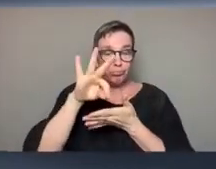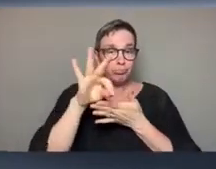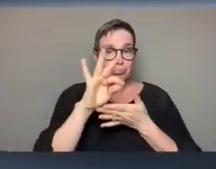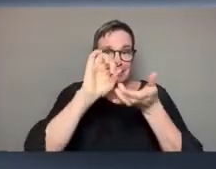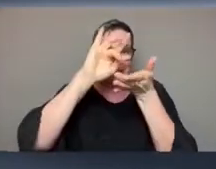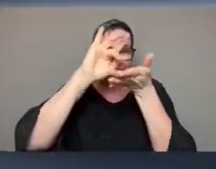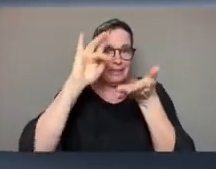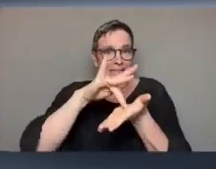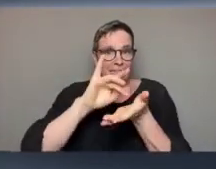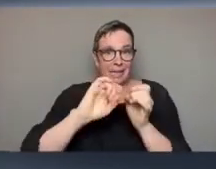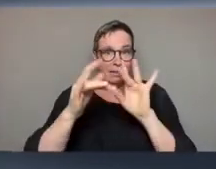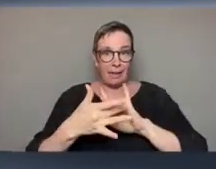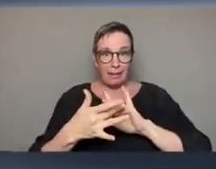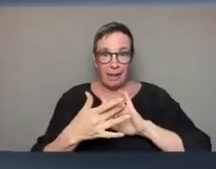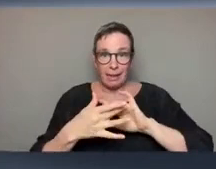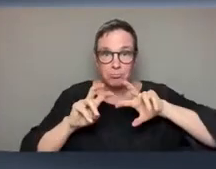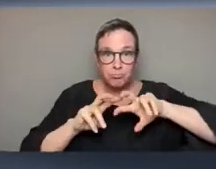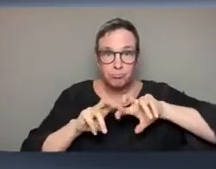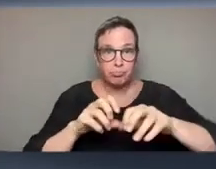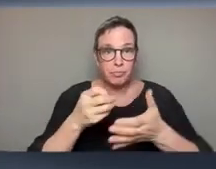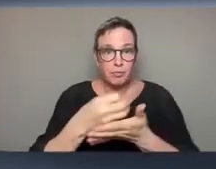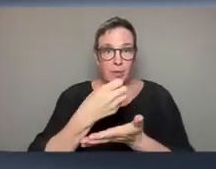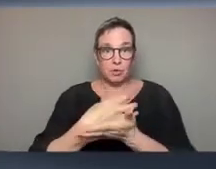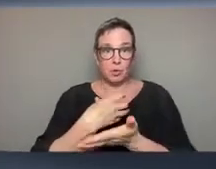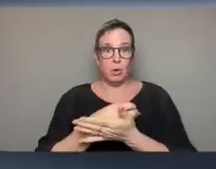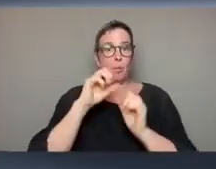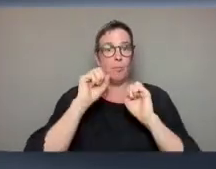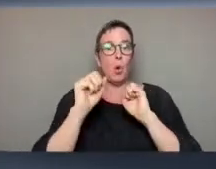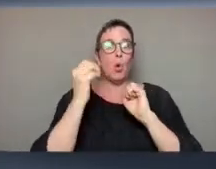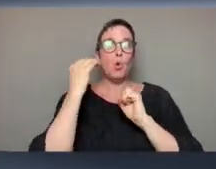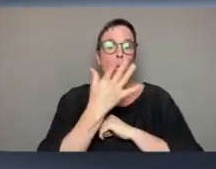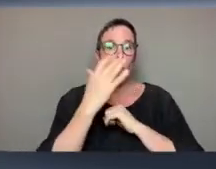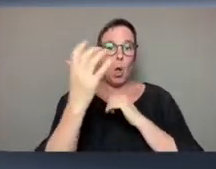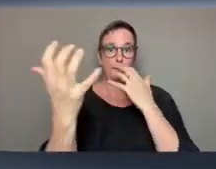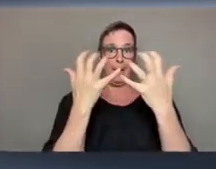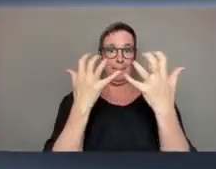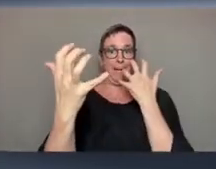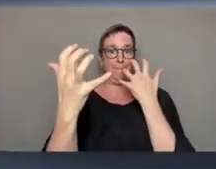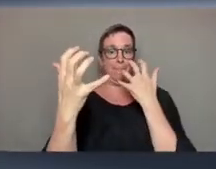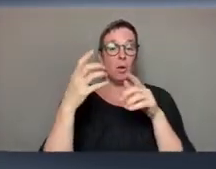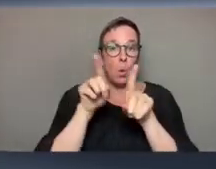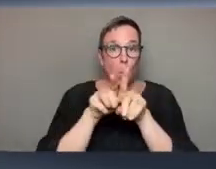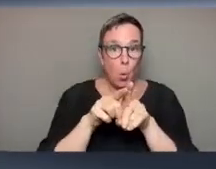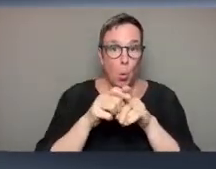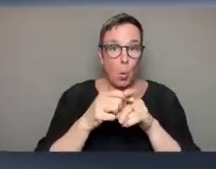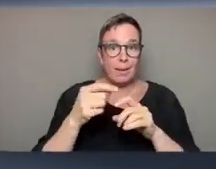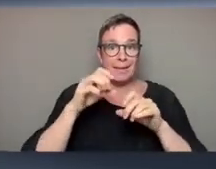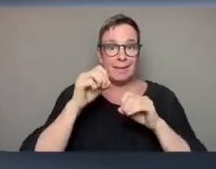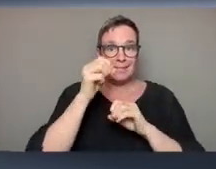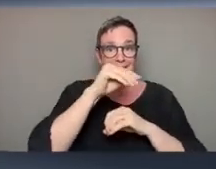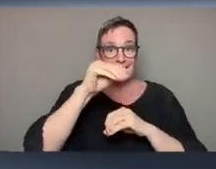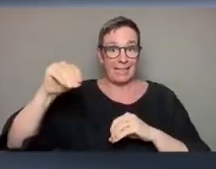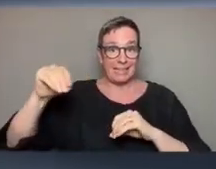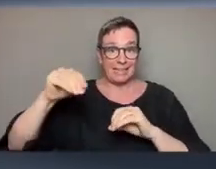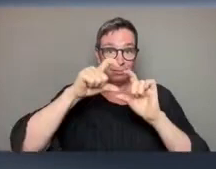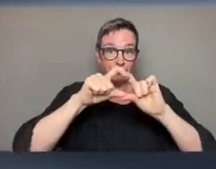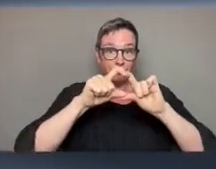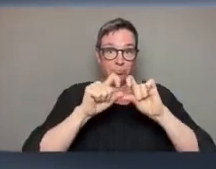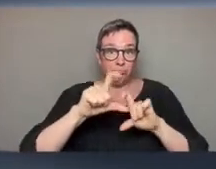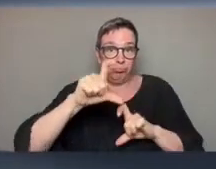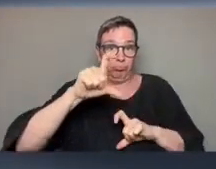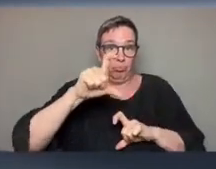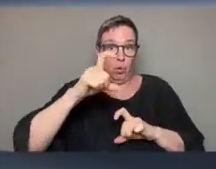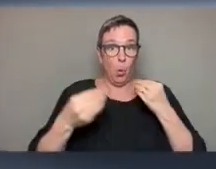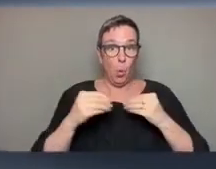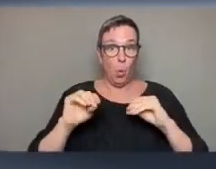est possible par exemple de contraster les couleurs, d'agrandir le texte ou encore d'arrêter les animations ou